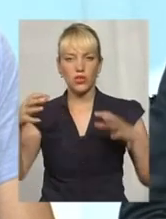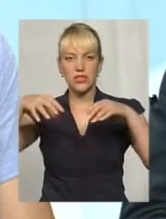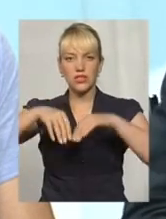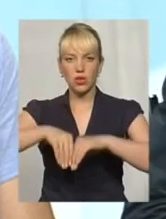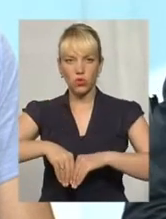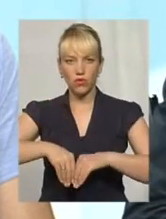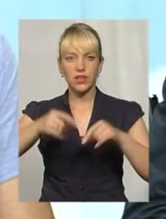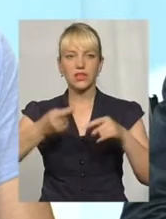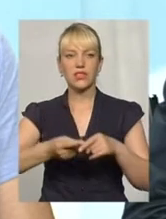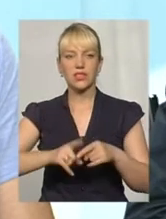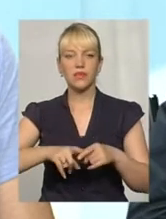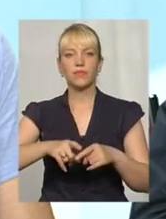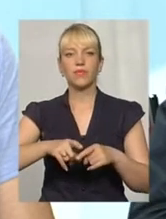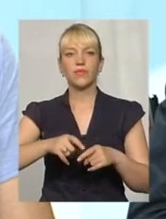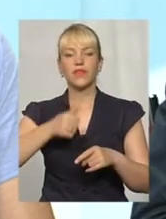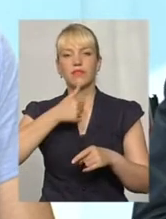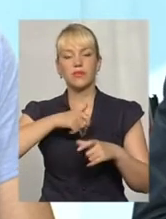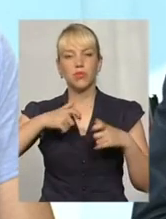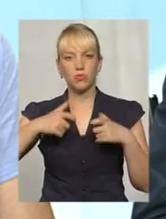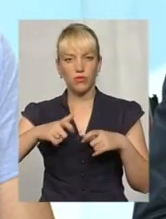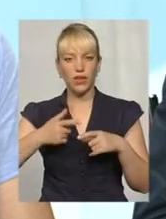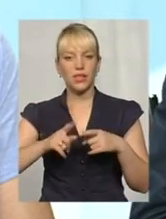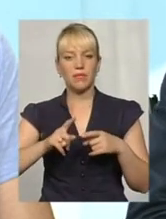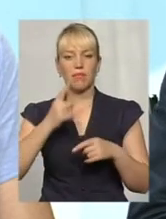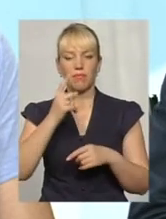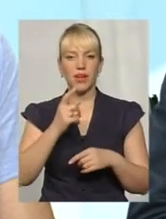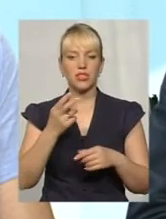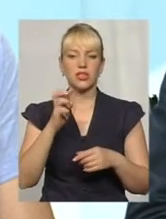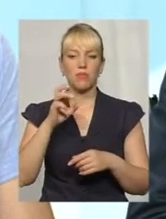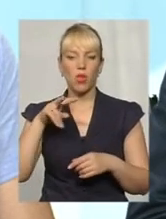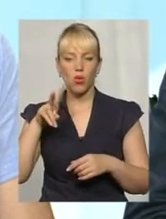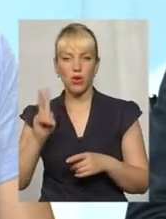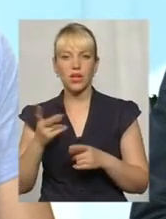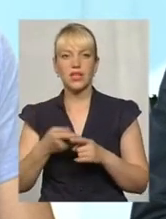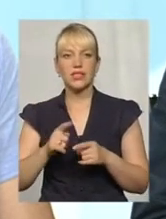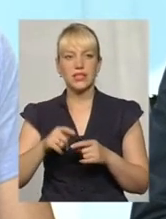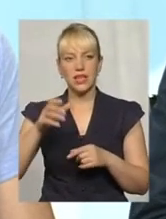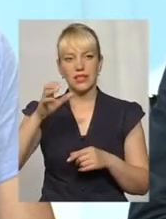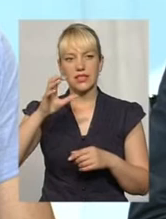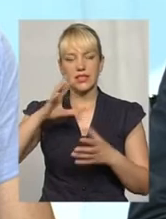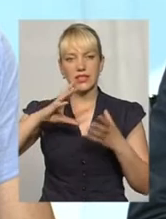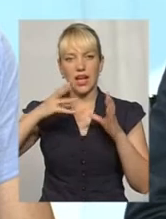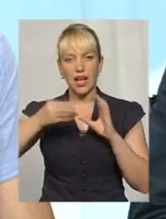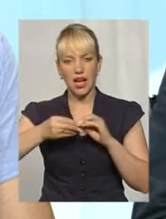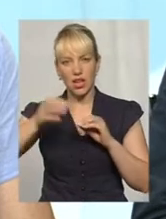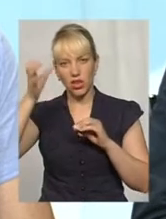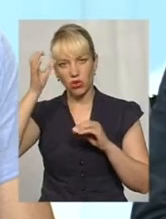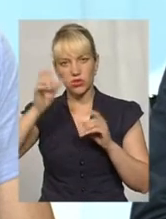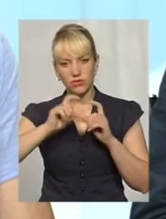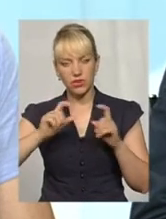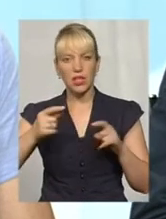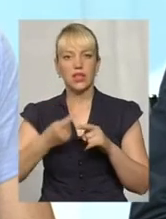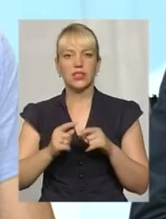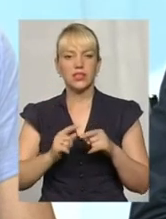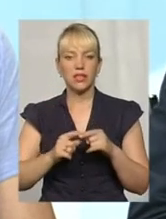Це вступне випробування. Перший блок – це буде тестування загальної навчальної правничої компетентності, яке передбачає кілька складових. Зокрема,